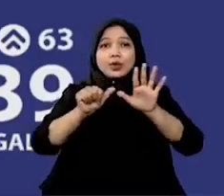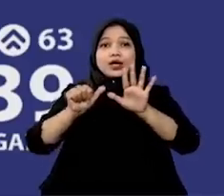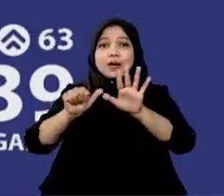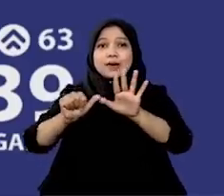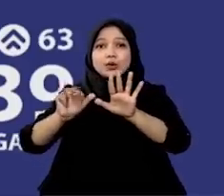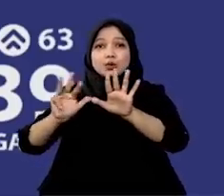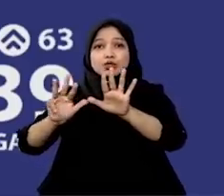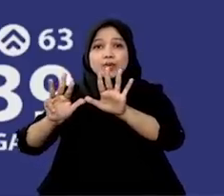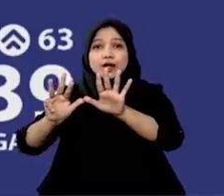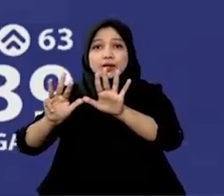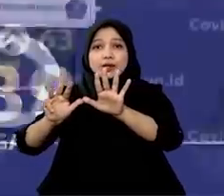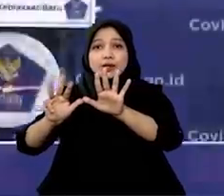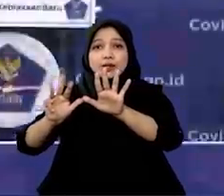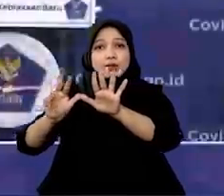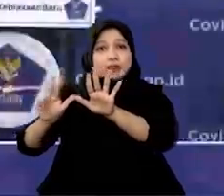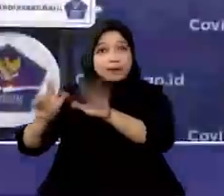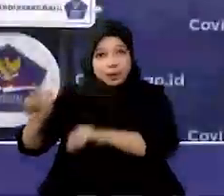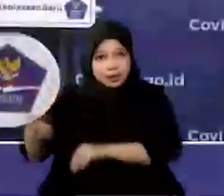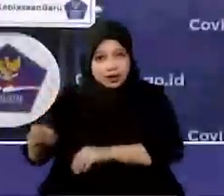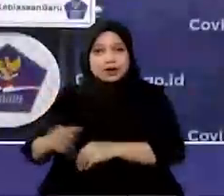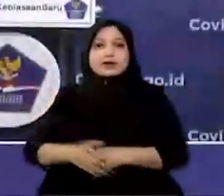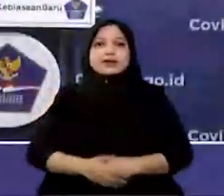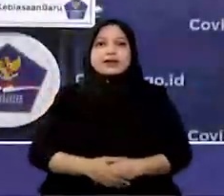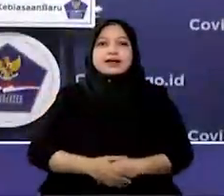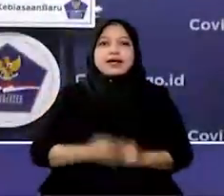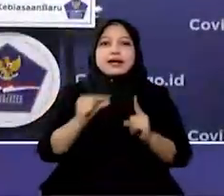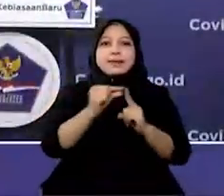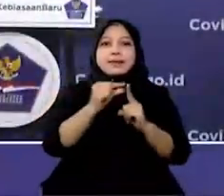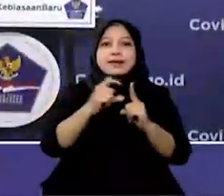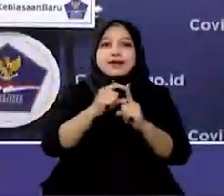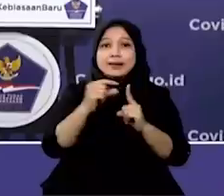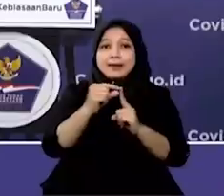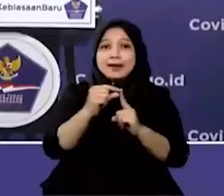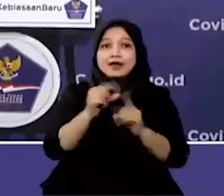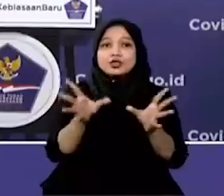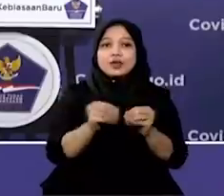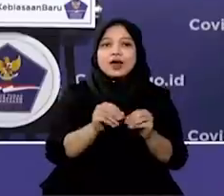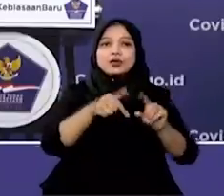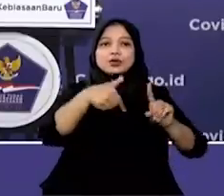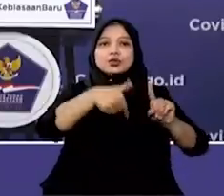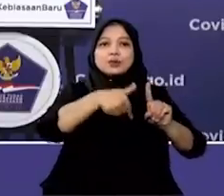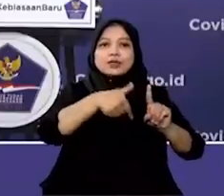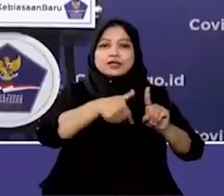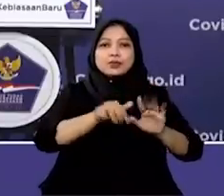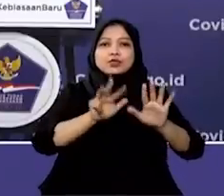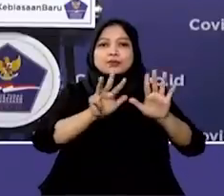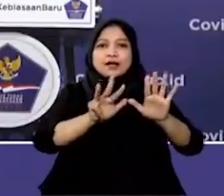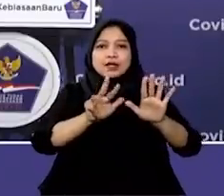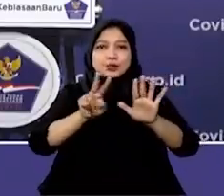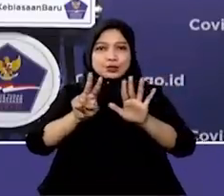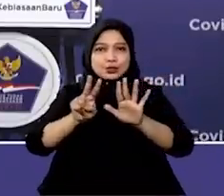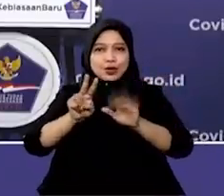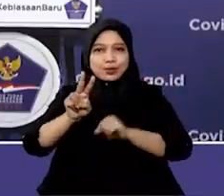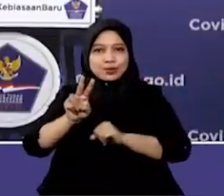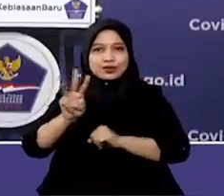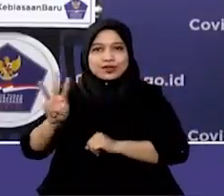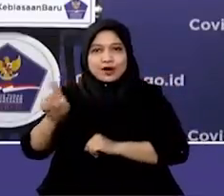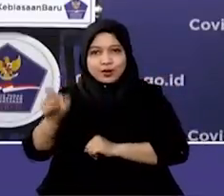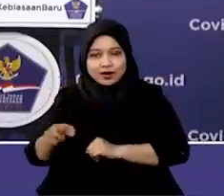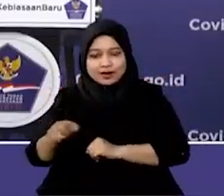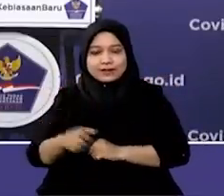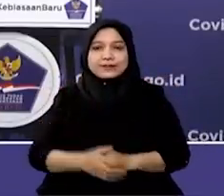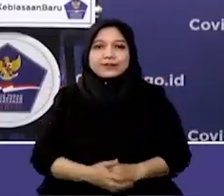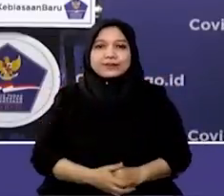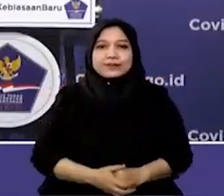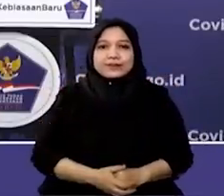36693 panorang dan pasien dalam pengawasan 17920 tiga orang